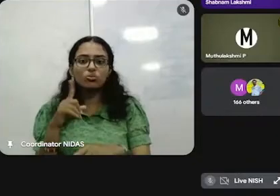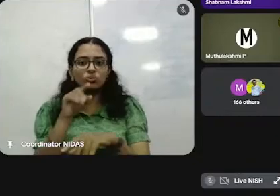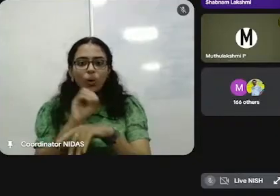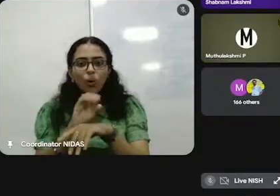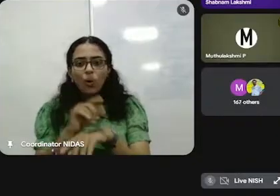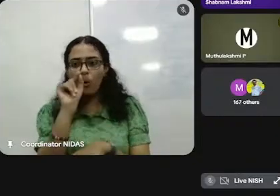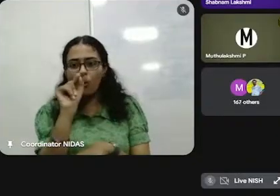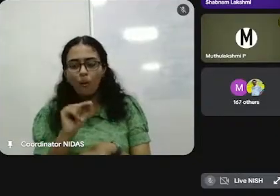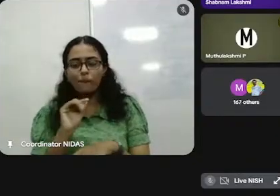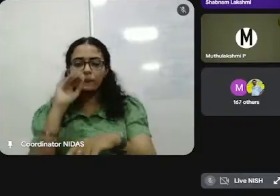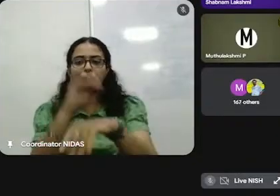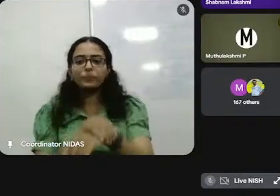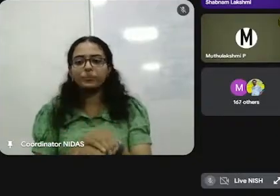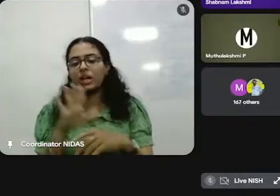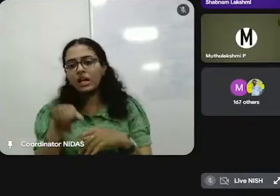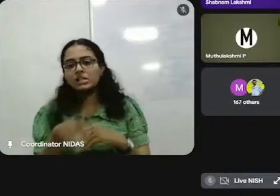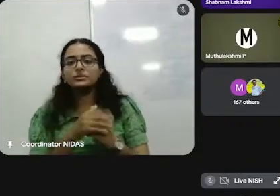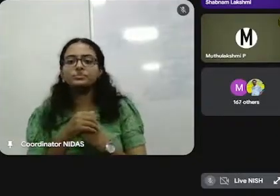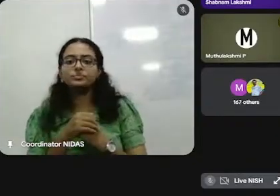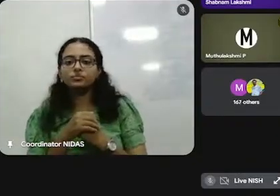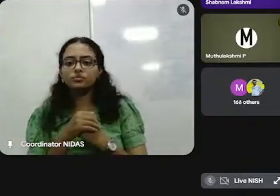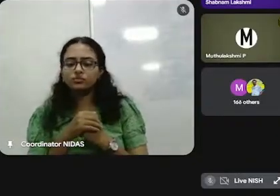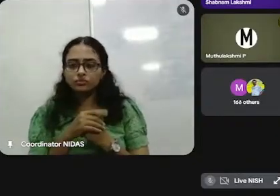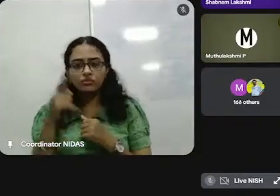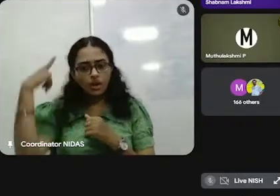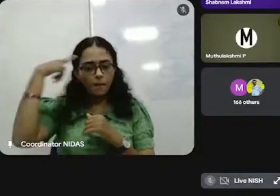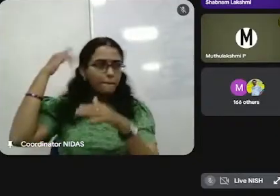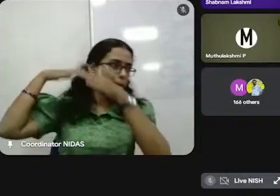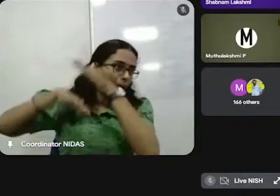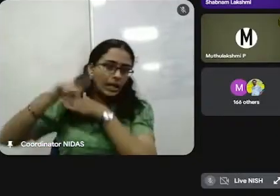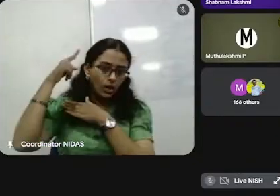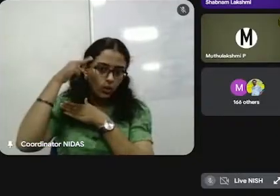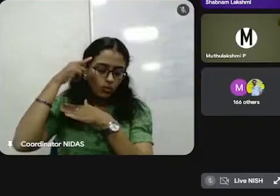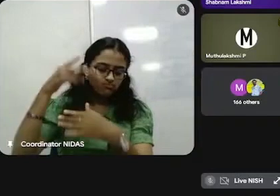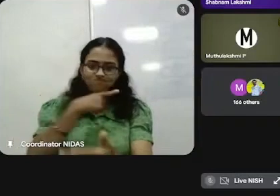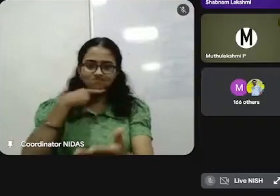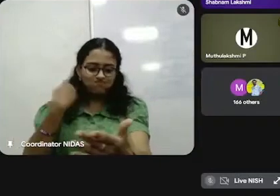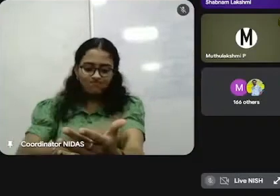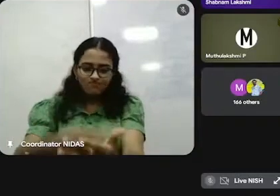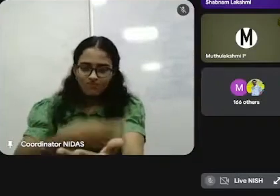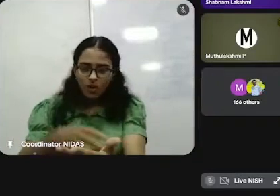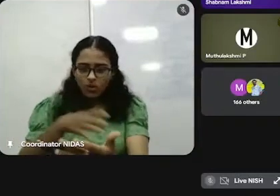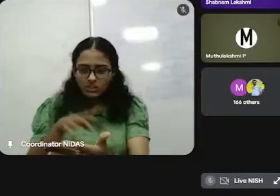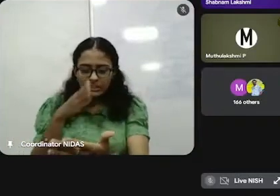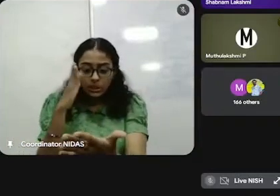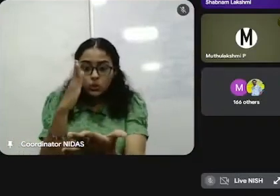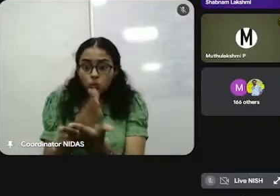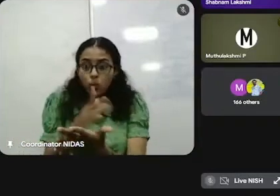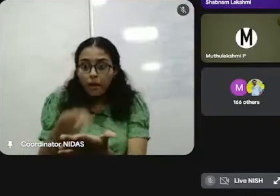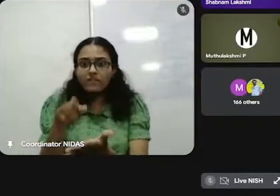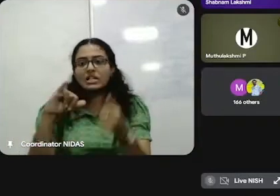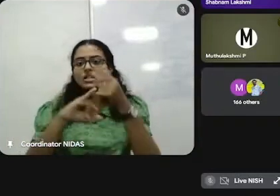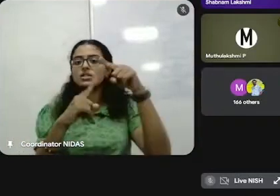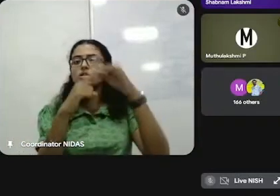ട്രാൻസിയന്റ് അറ്റാക്ക് എന്ന് പറയും. അതായത് ഇപ്പം ബ്രെയിനിലോട്ടുള്ള ബ്ലഡ് ഫ്ലോ തടസ്സപ്പെടുമ്പോഴാണ് ശരിക്കും സ്ട്രോക്ക് വരുന്നത്.